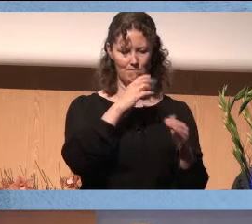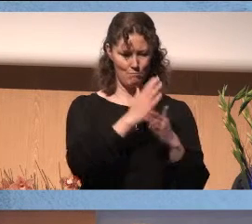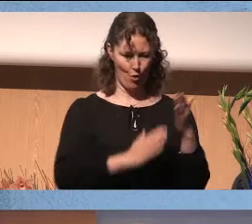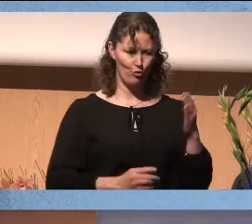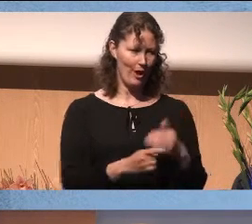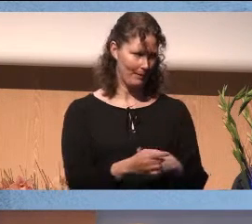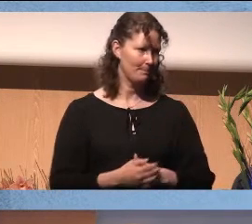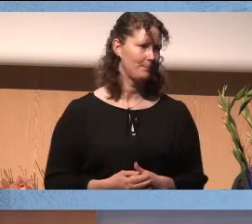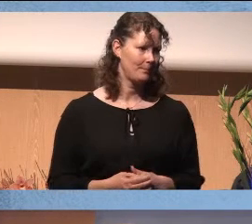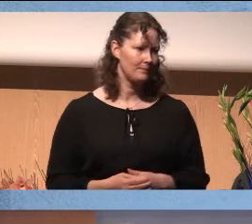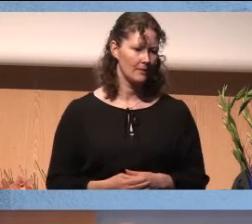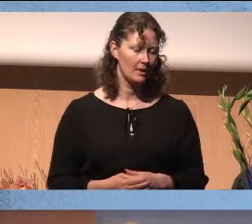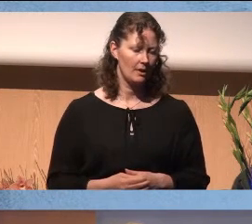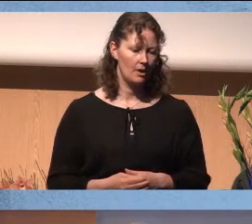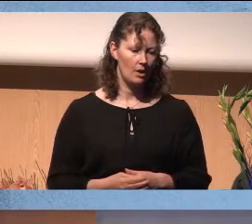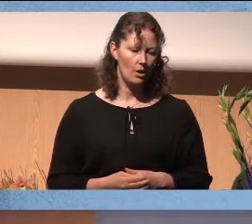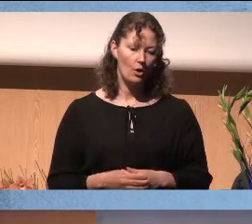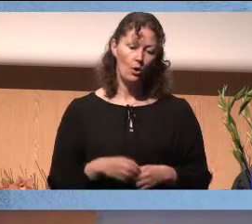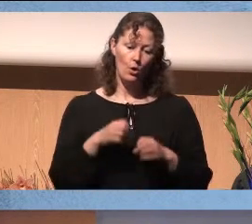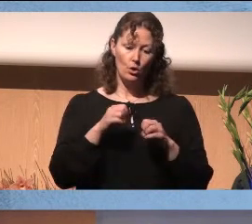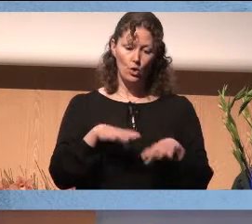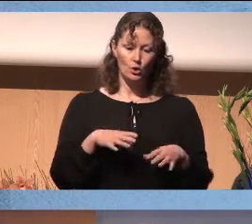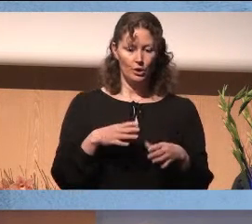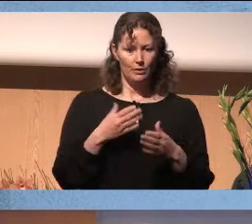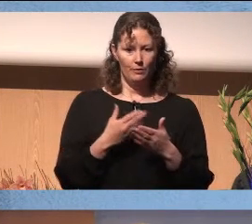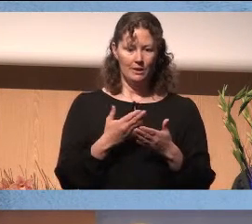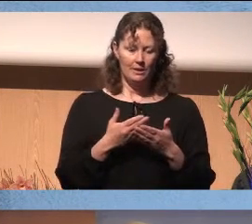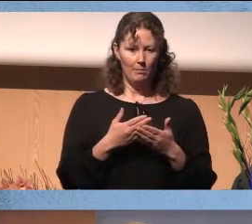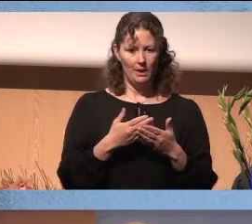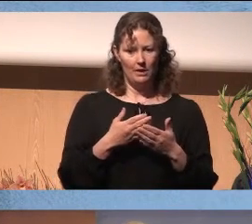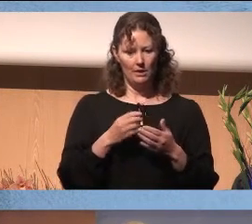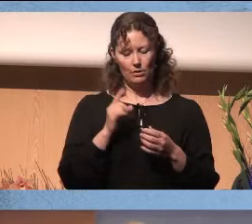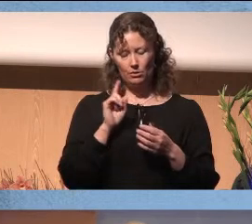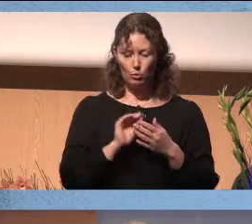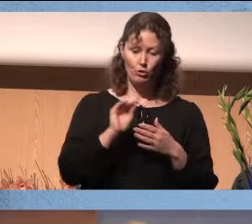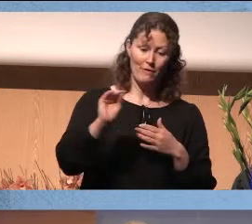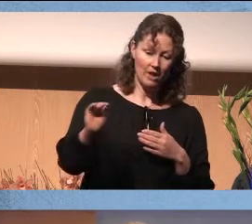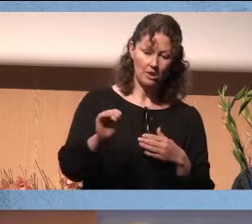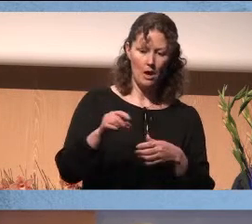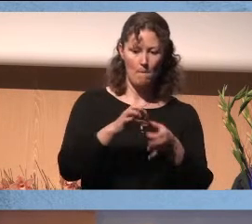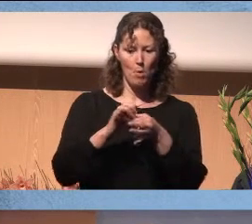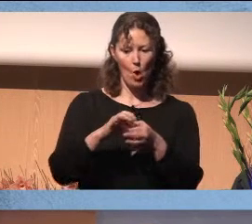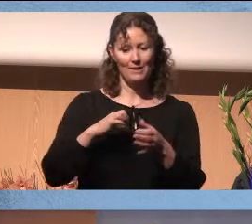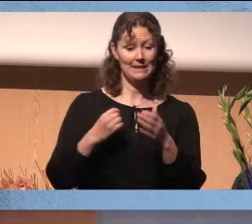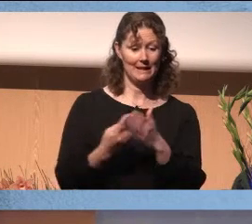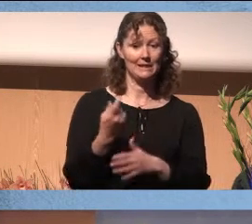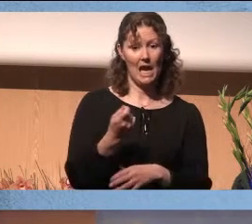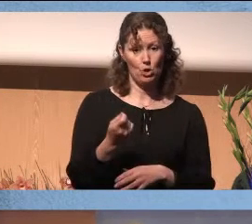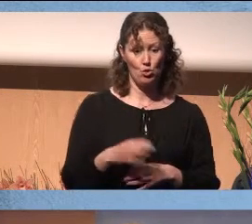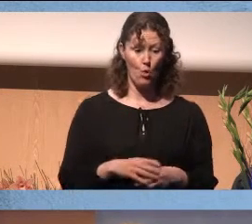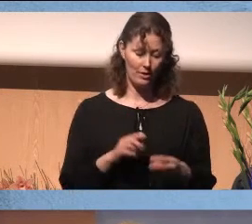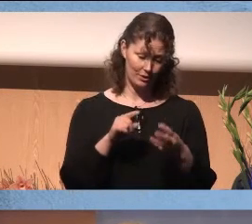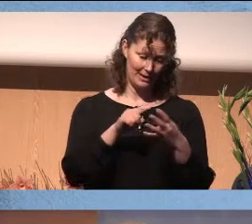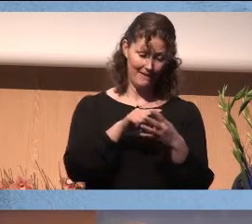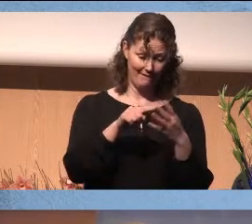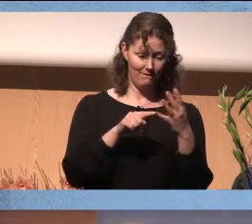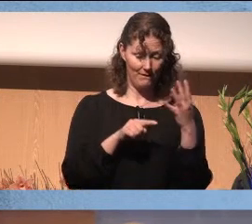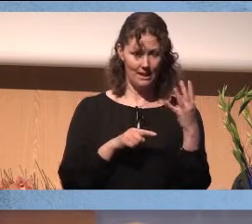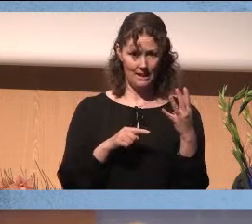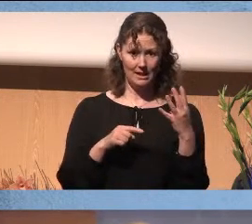måte. Også ha løsninger som varsler pårørende hvis det skjer noe. Så det de fire